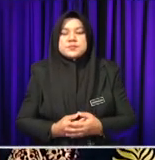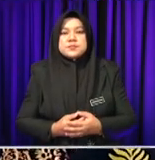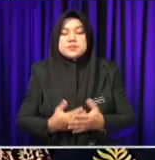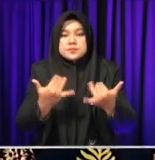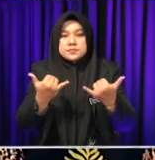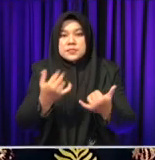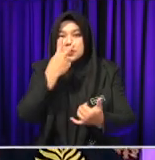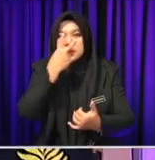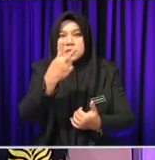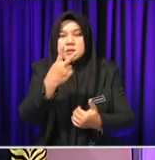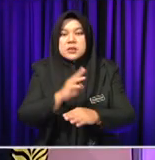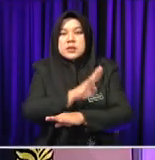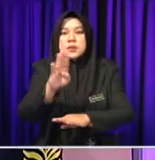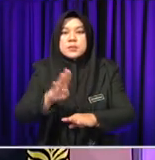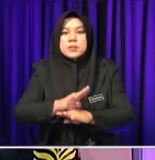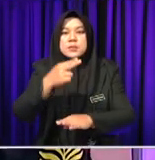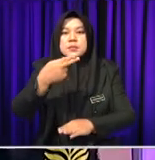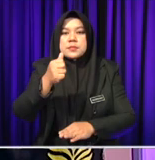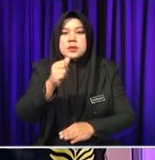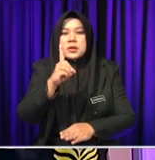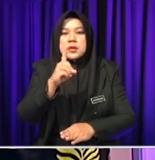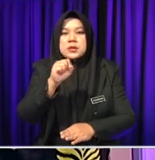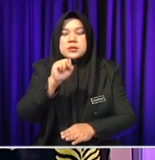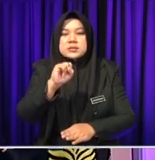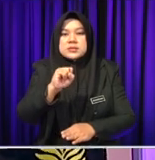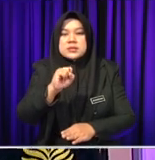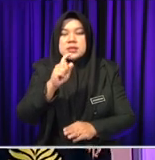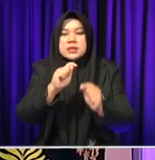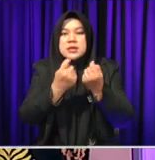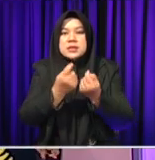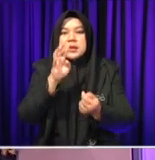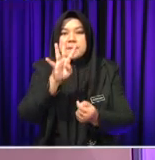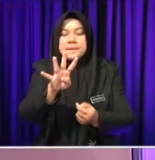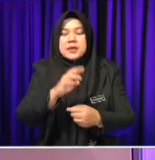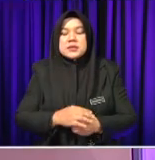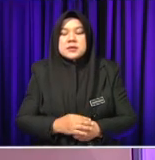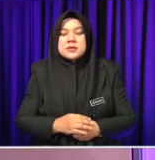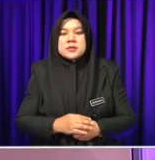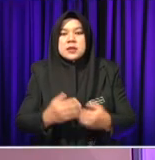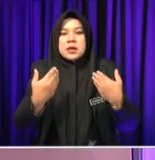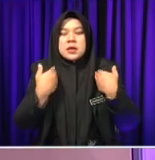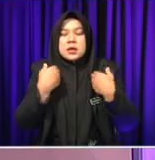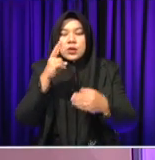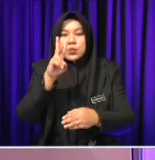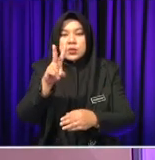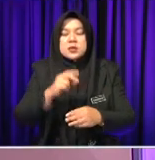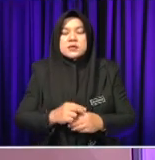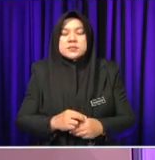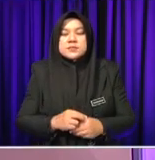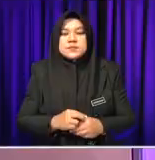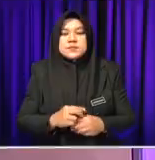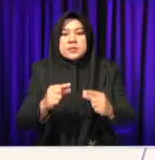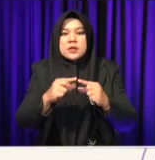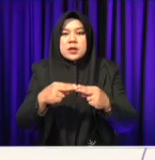lihat dalam bidang hadis di tingkatan empat dan juga di tingkatan lima di tingkatan empat ada dua juga hadis itu